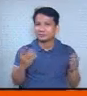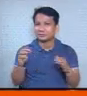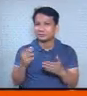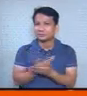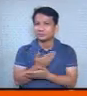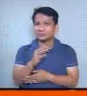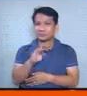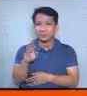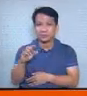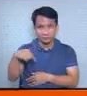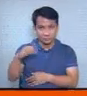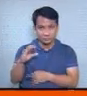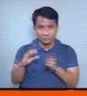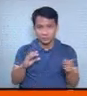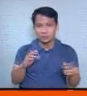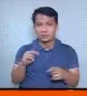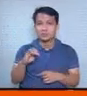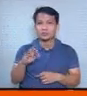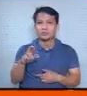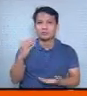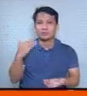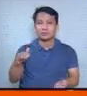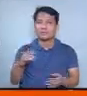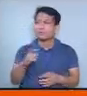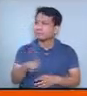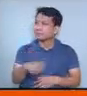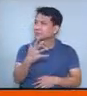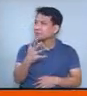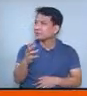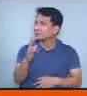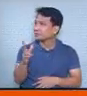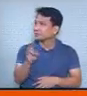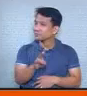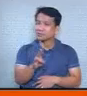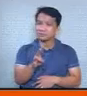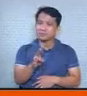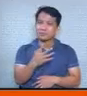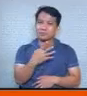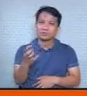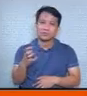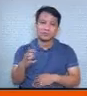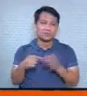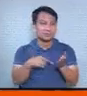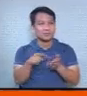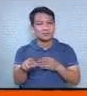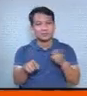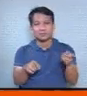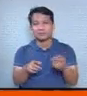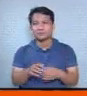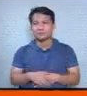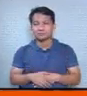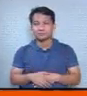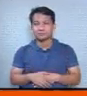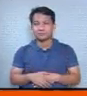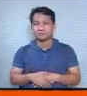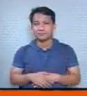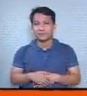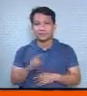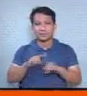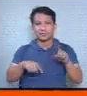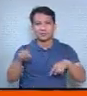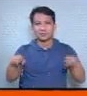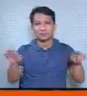Manila, Quezon City po to, NCR. Dapat 537. Okay. 400 lang po ang bayad sa inyo? Iba-iba pong sweldo namin,